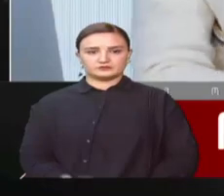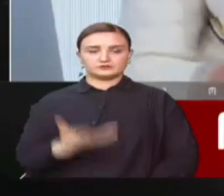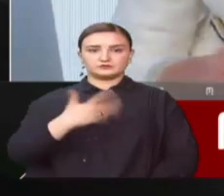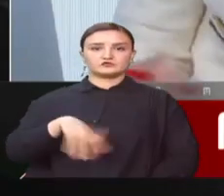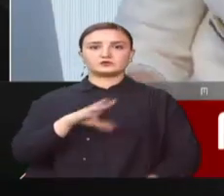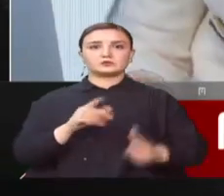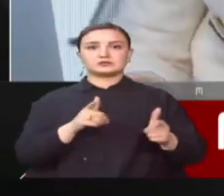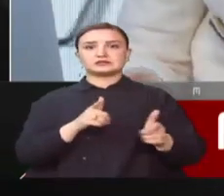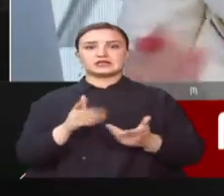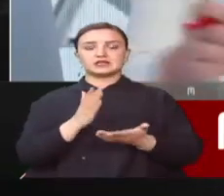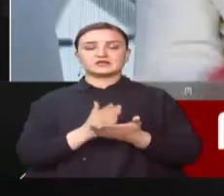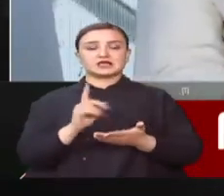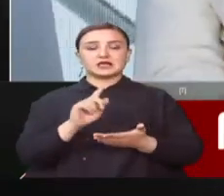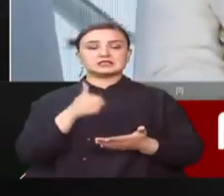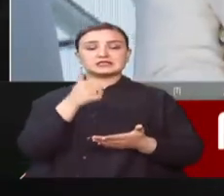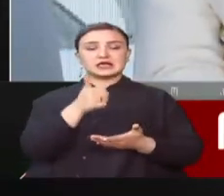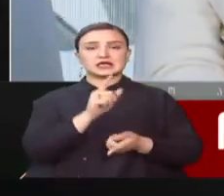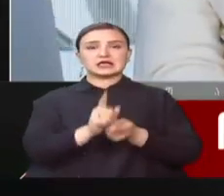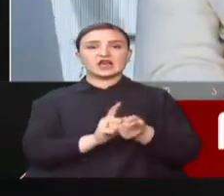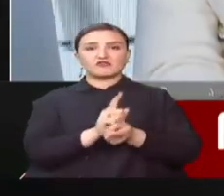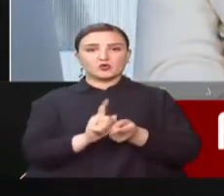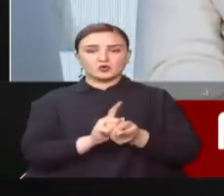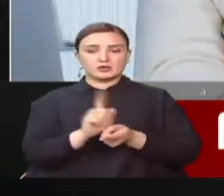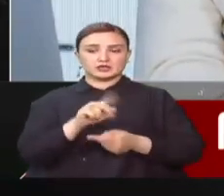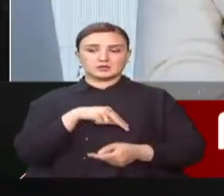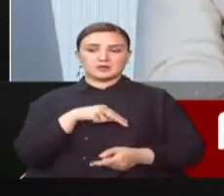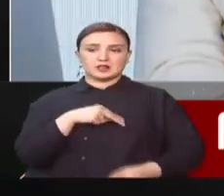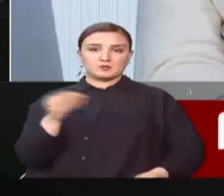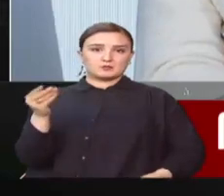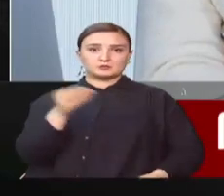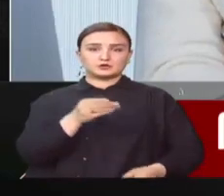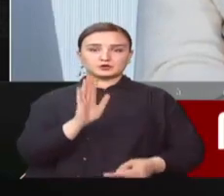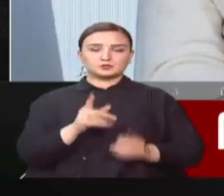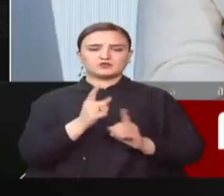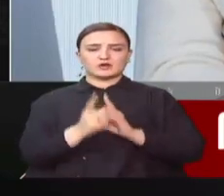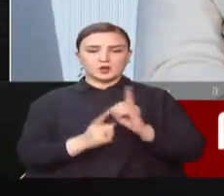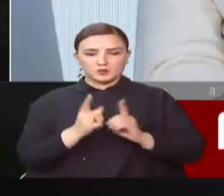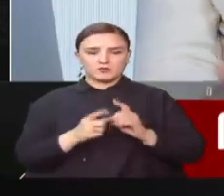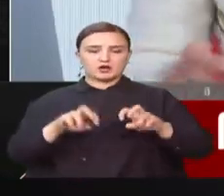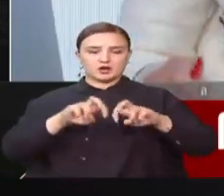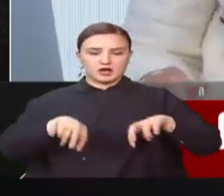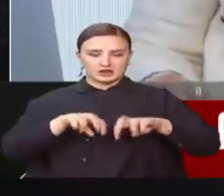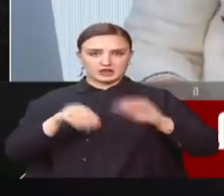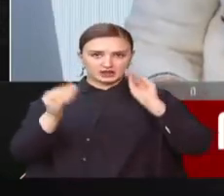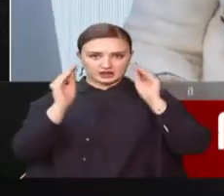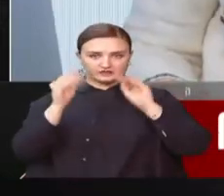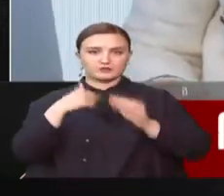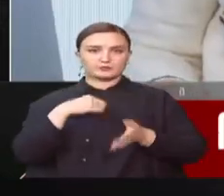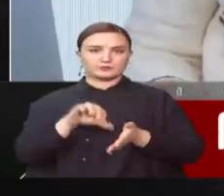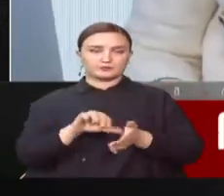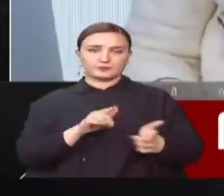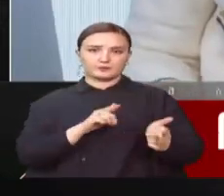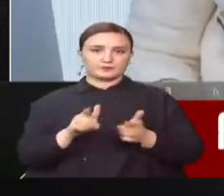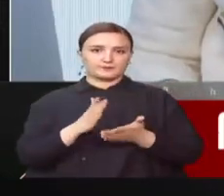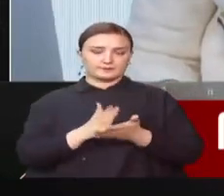ჩვენ მზად ვართ ყველა რეფორმაში, რაც კარგი რეფორმა იქნება, რასაც გამოიტანებ პარლამენტში, ამ რეფორმებში განხილვაში მივიღეთ მონაწილეობა.